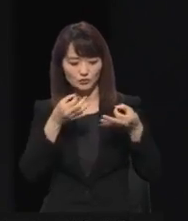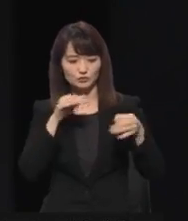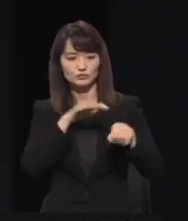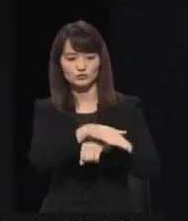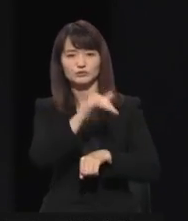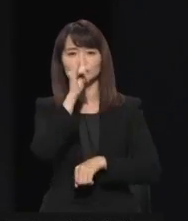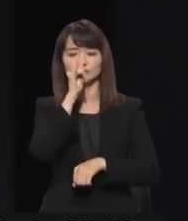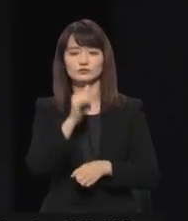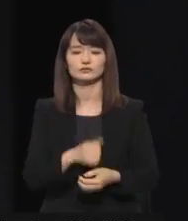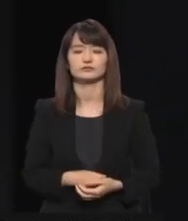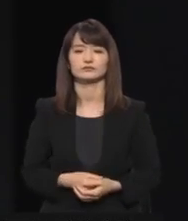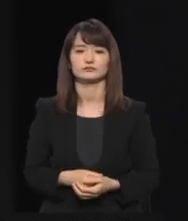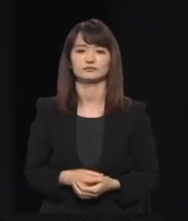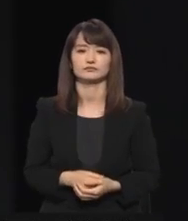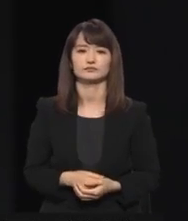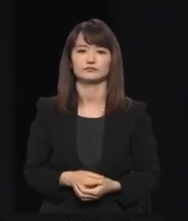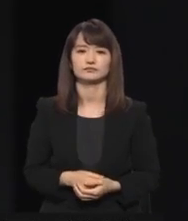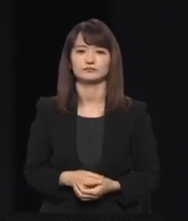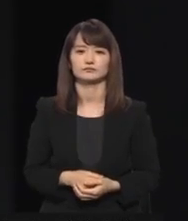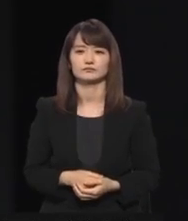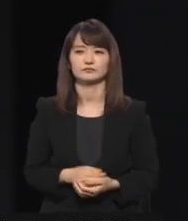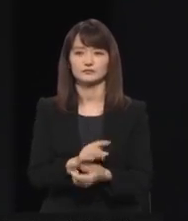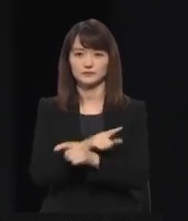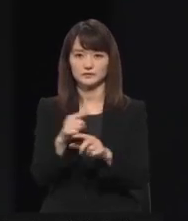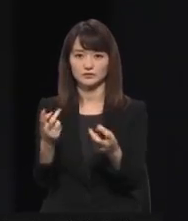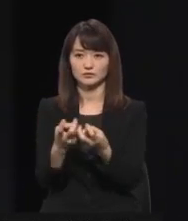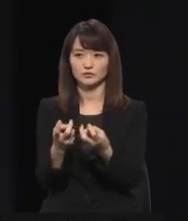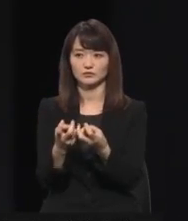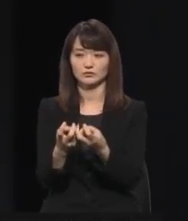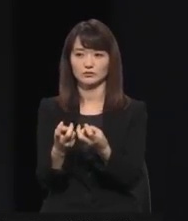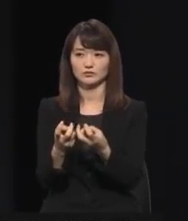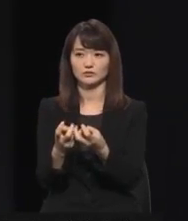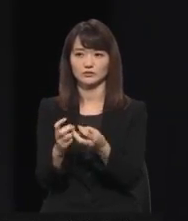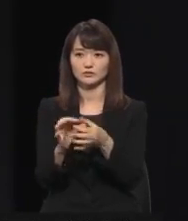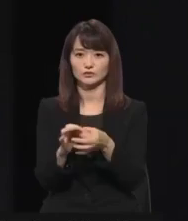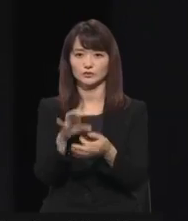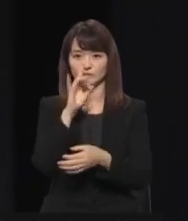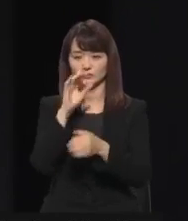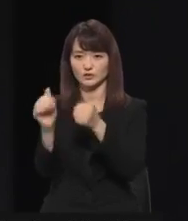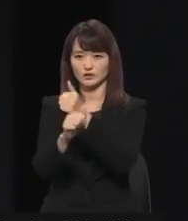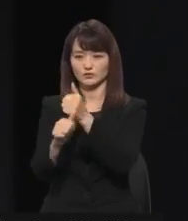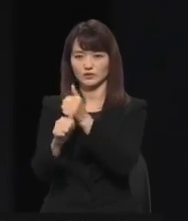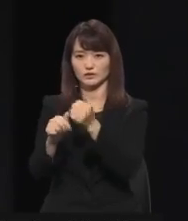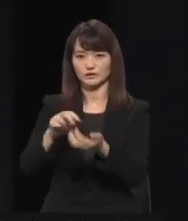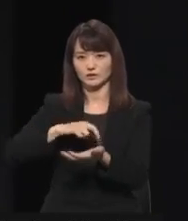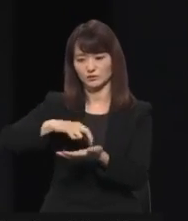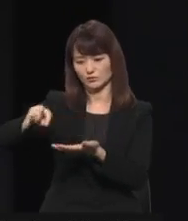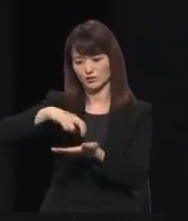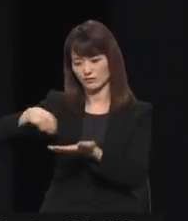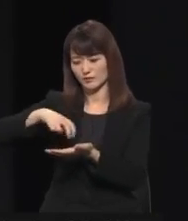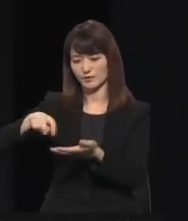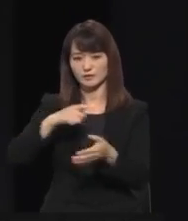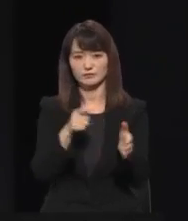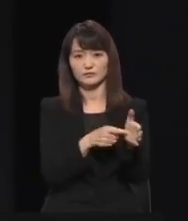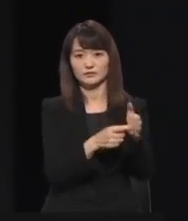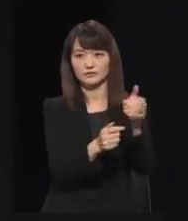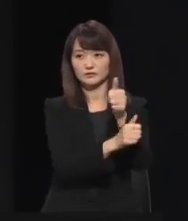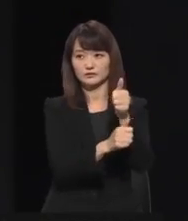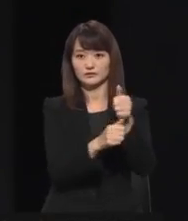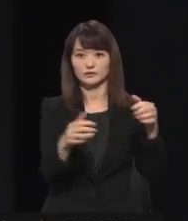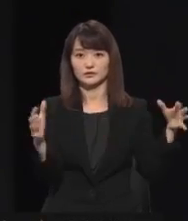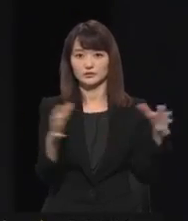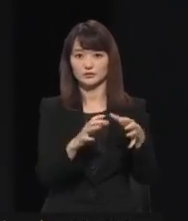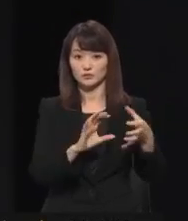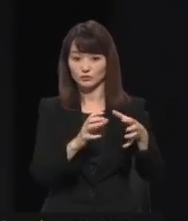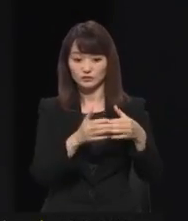했어요 예를 들어서 2분들은 예 여러 경로를 통해서 대어서 번씩 중앙 의원들에게 문자를 보냈는데 비대위 에서는 논의 과정에